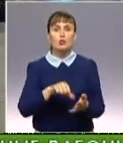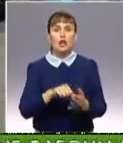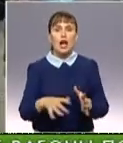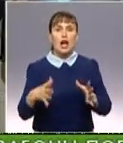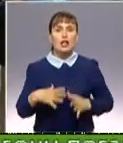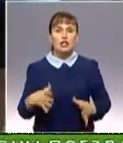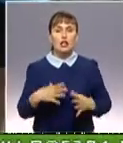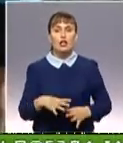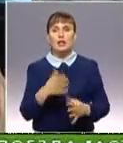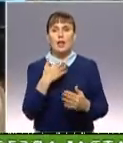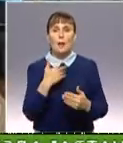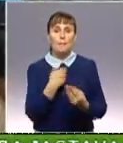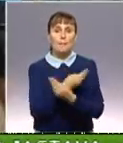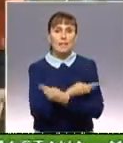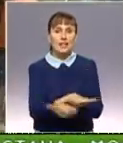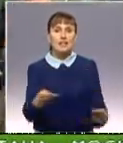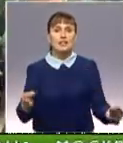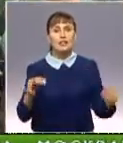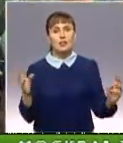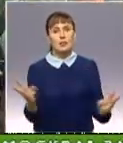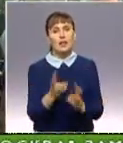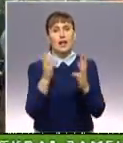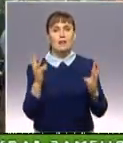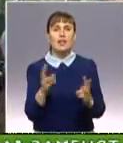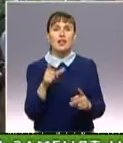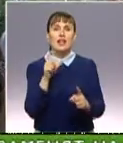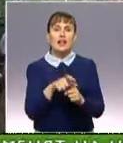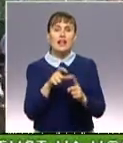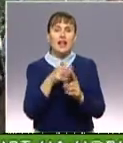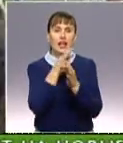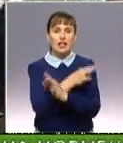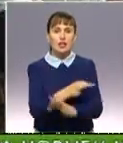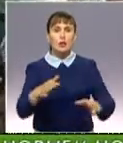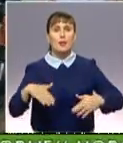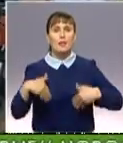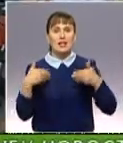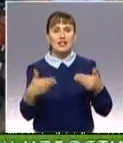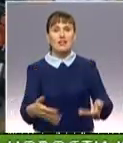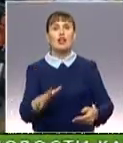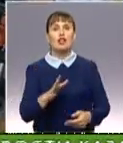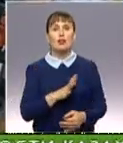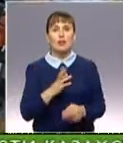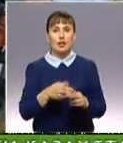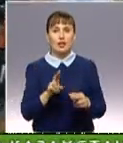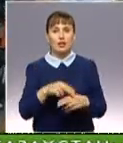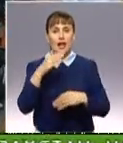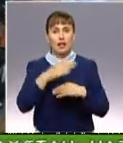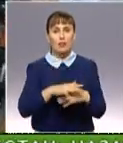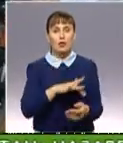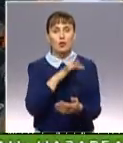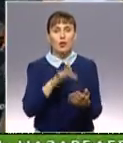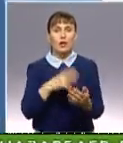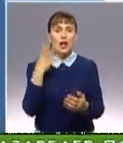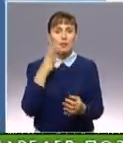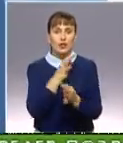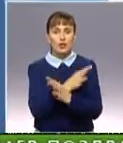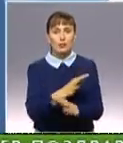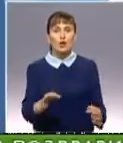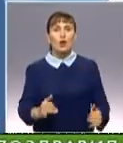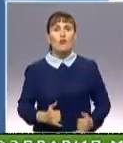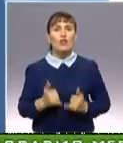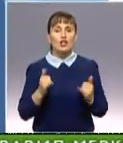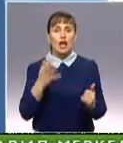ожидали прохладительные напитки и пламенная речь организаторов велопробега, которым по традиции выступил акимат города Алматы.